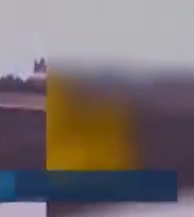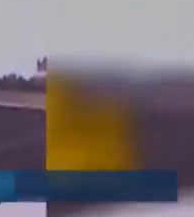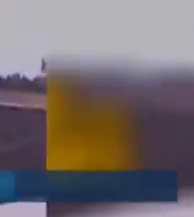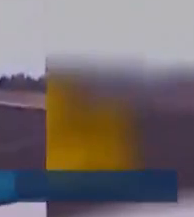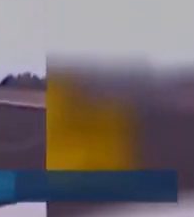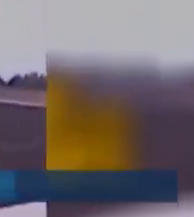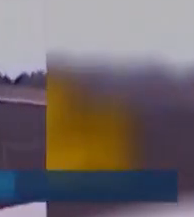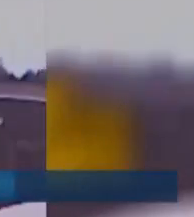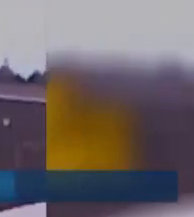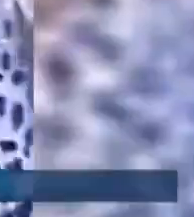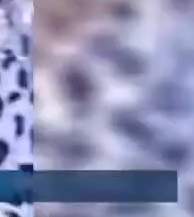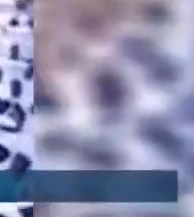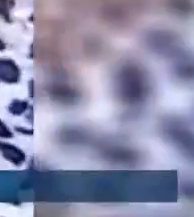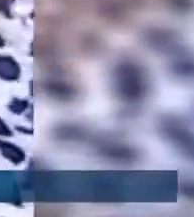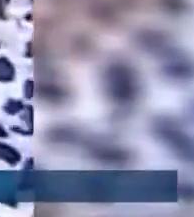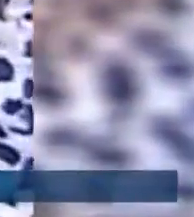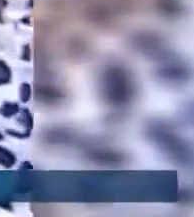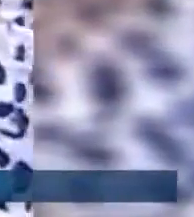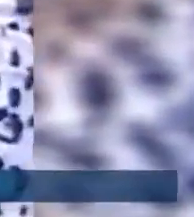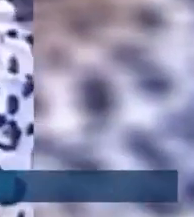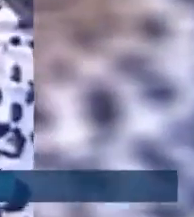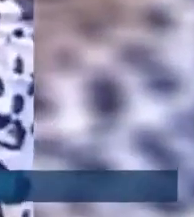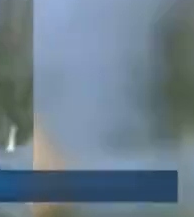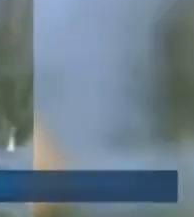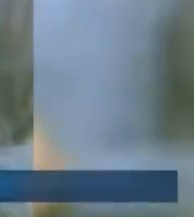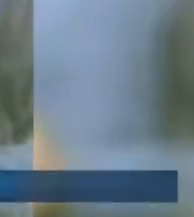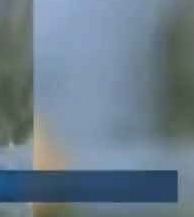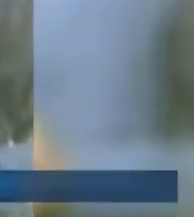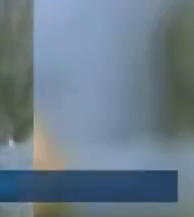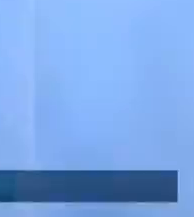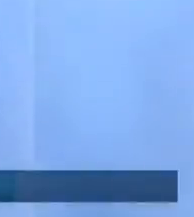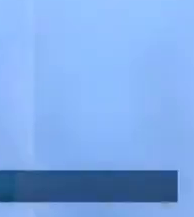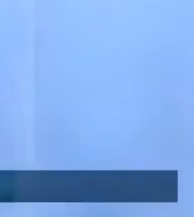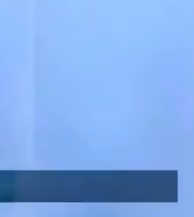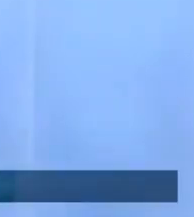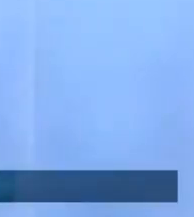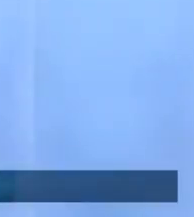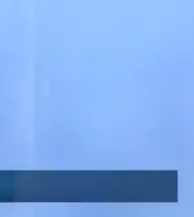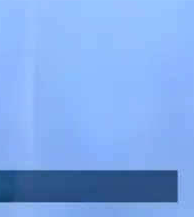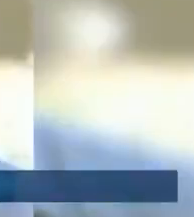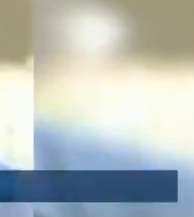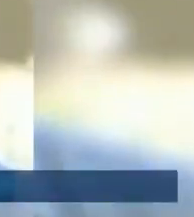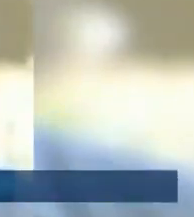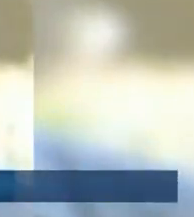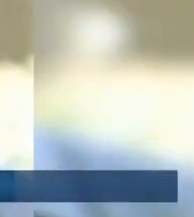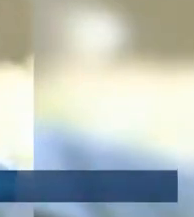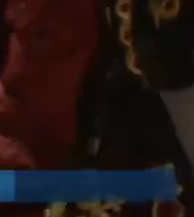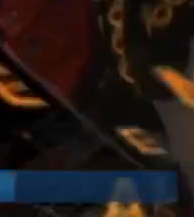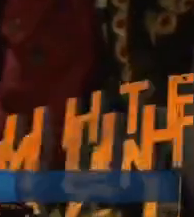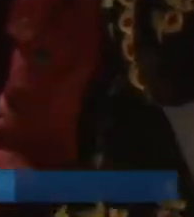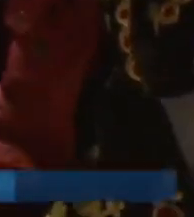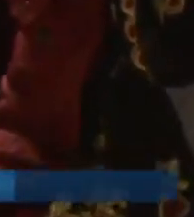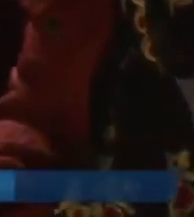Arabesk müziğinin efsanesi Müslüm Gürses'in hayat arkadaşı yoğun bakımda. Beni hatırlamadınız mı? Hayır. Düşünün